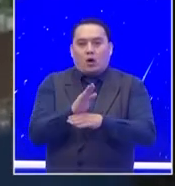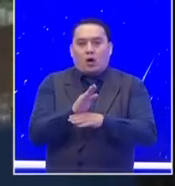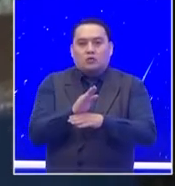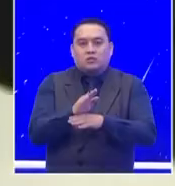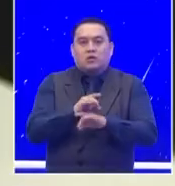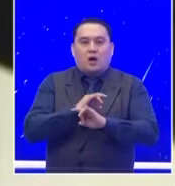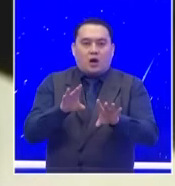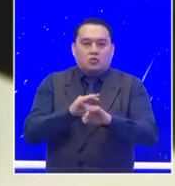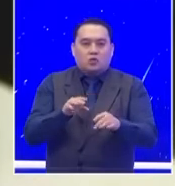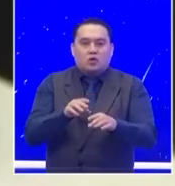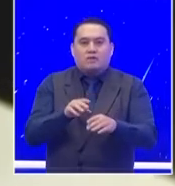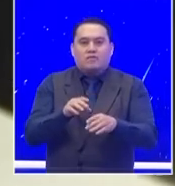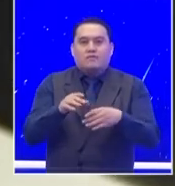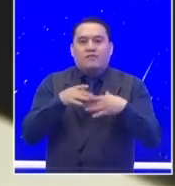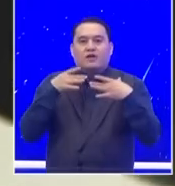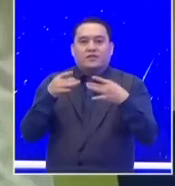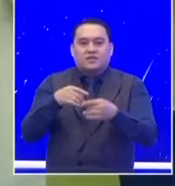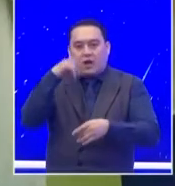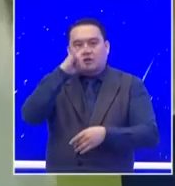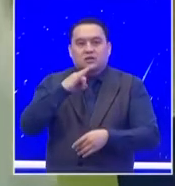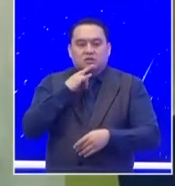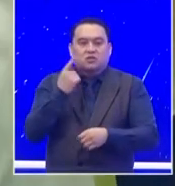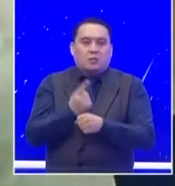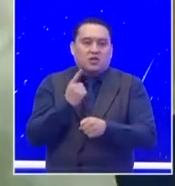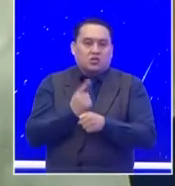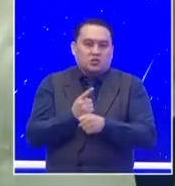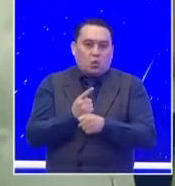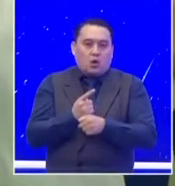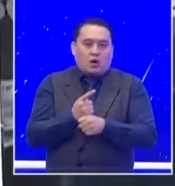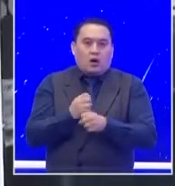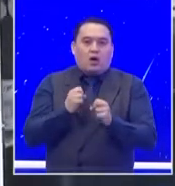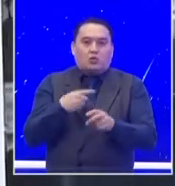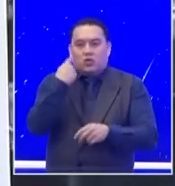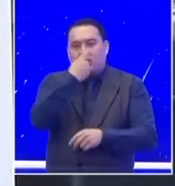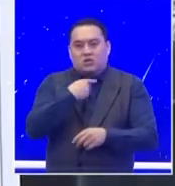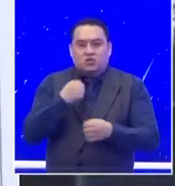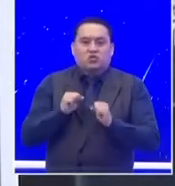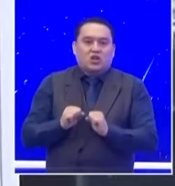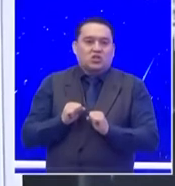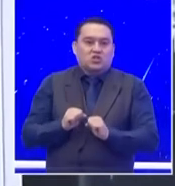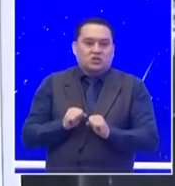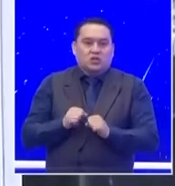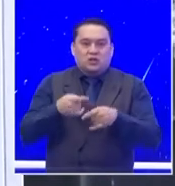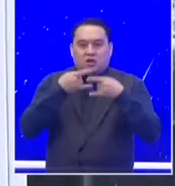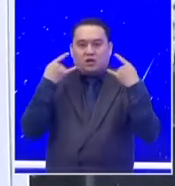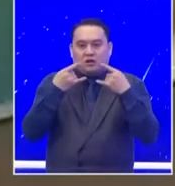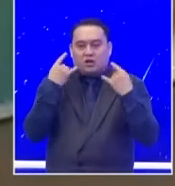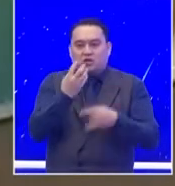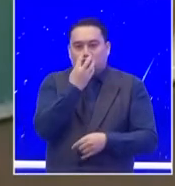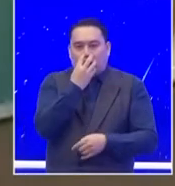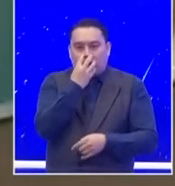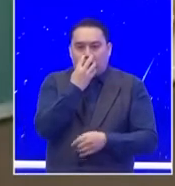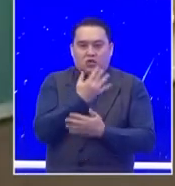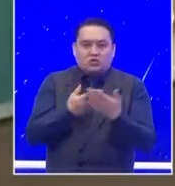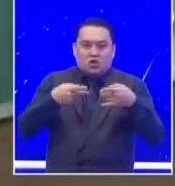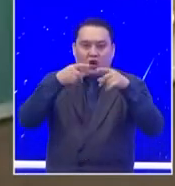котором сказано, что вывозить с территории Казахстана запрещено такие средства индивидуальной защиты, как респираторы, защитные